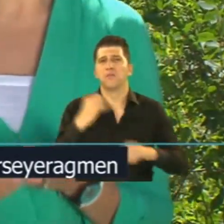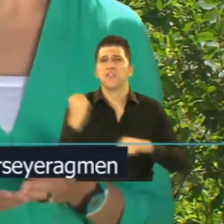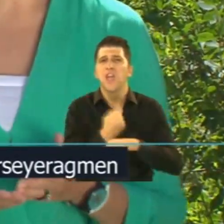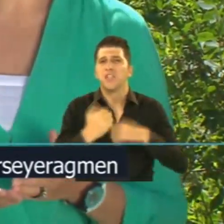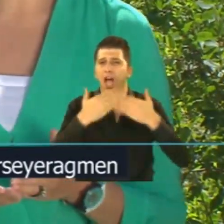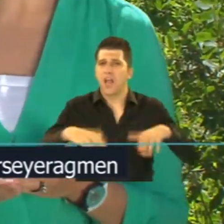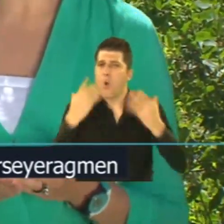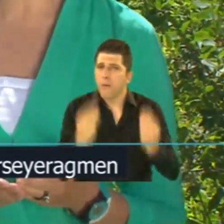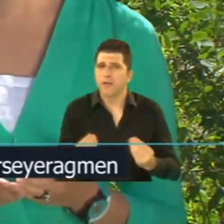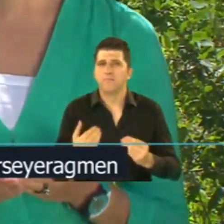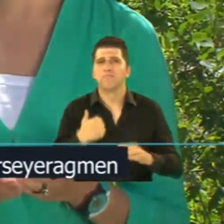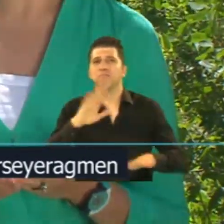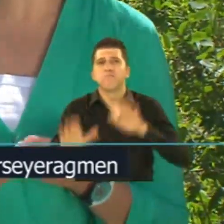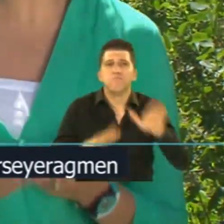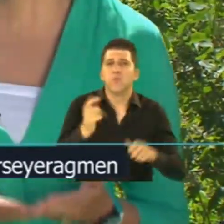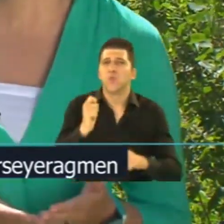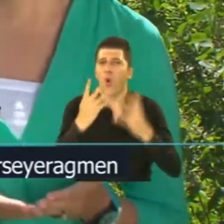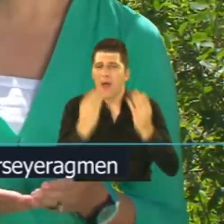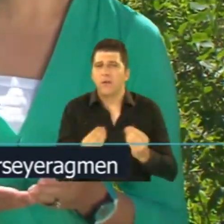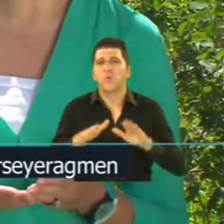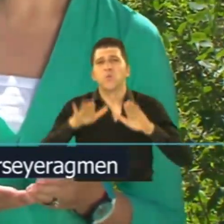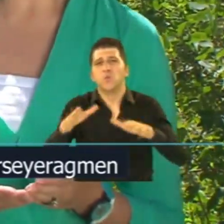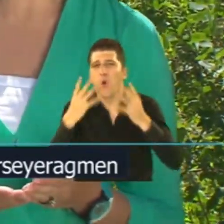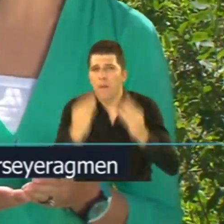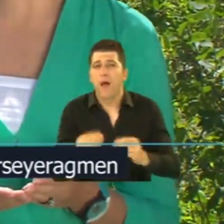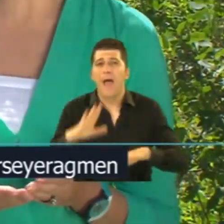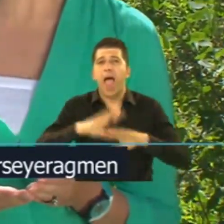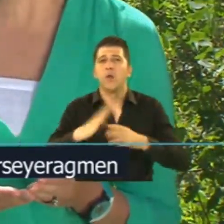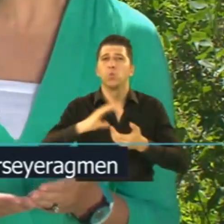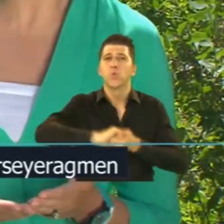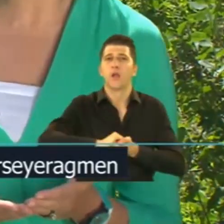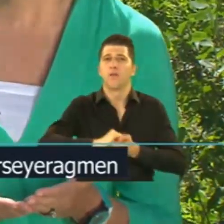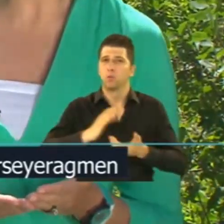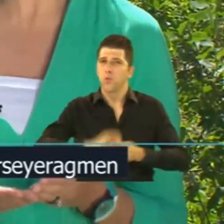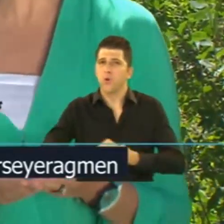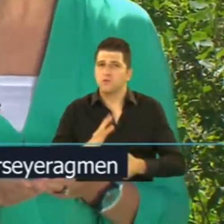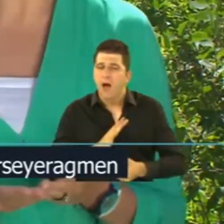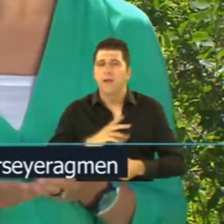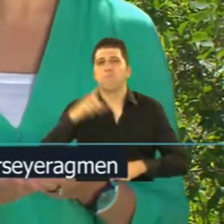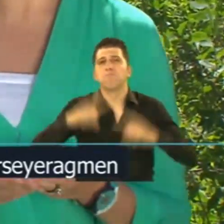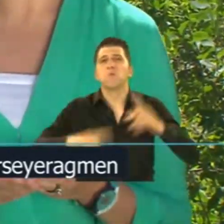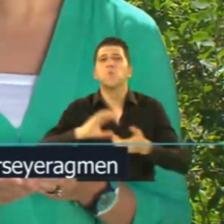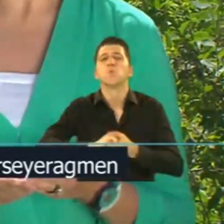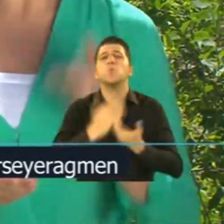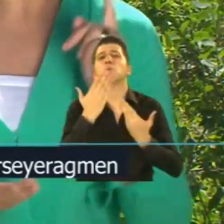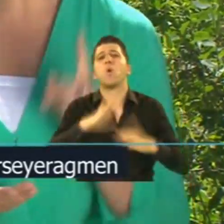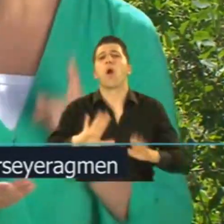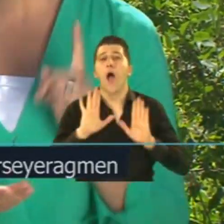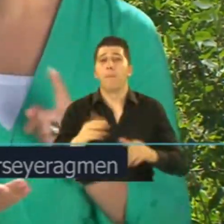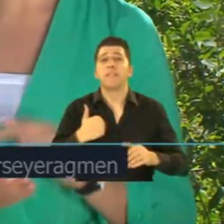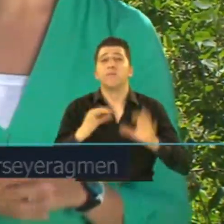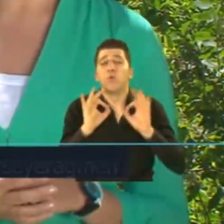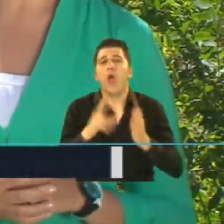da takılacağız, sendeleyeceğiz de, yere de düşeceğiz. Elimizden tutan da olacak, tutmayan da olacak ama